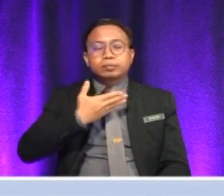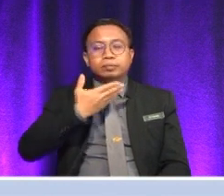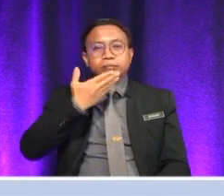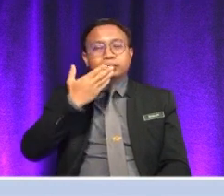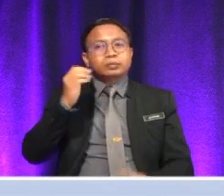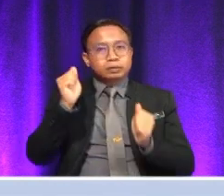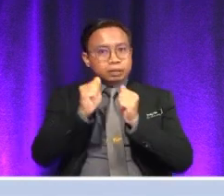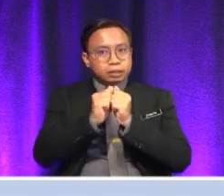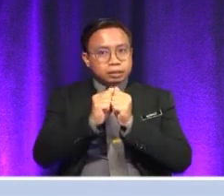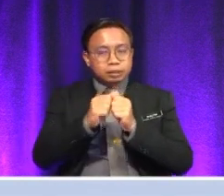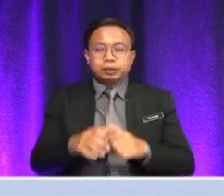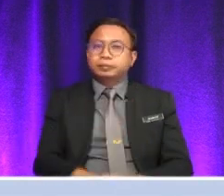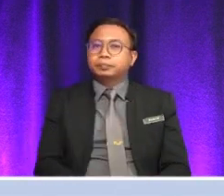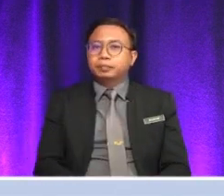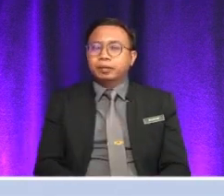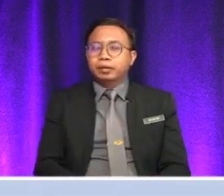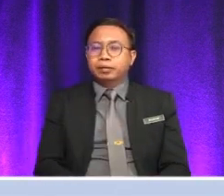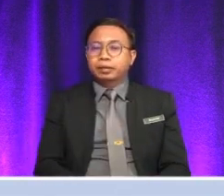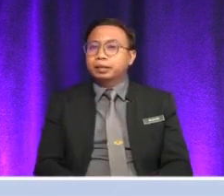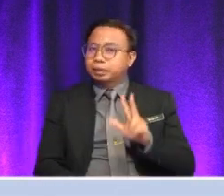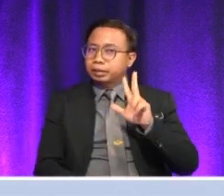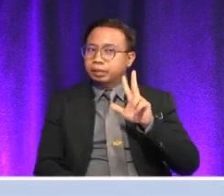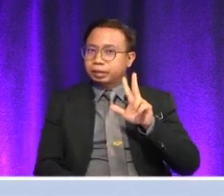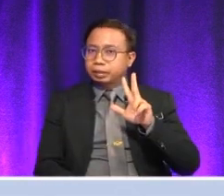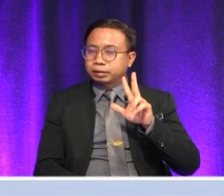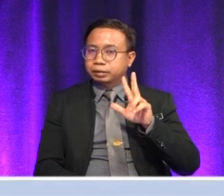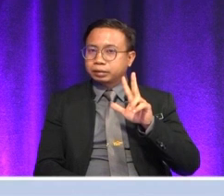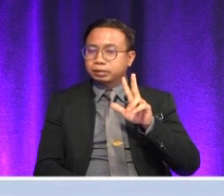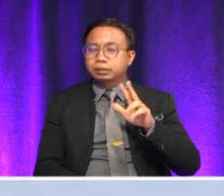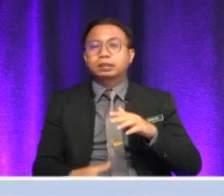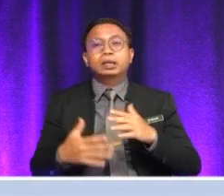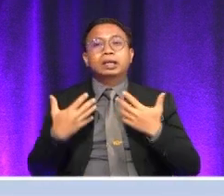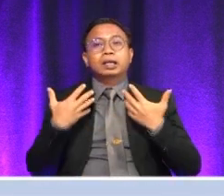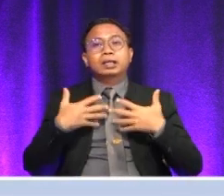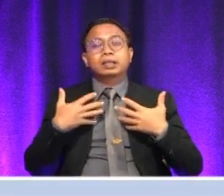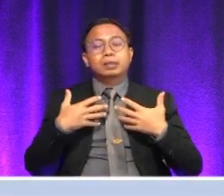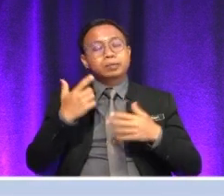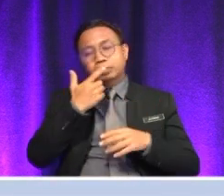dengan dalam. Okey. Okey, ketiga berkata relaxlah, tak ada apa pun